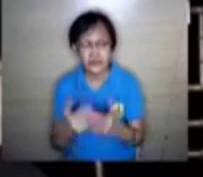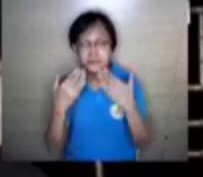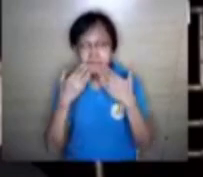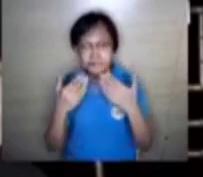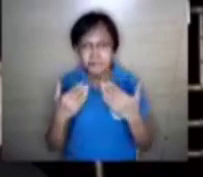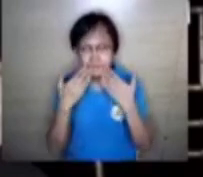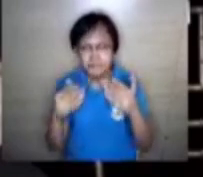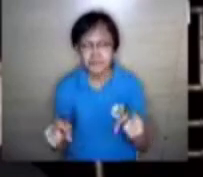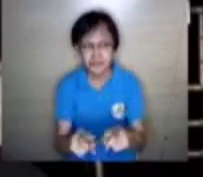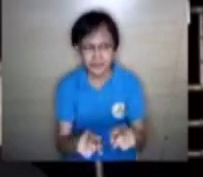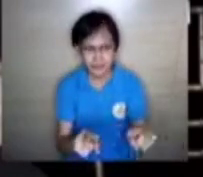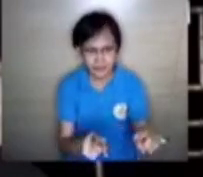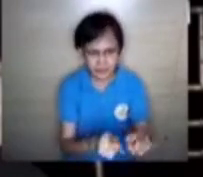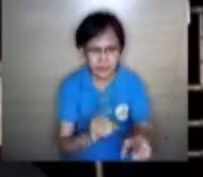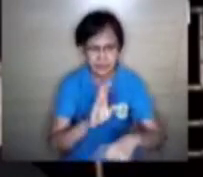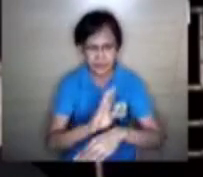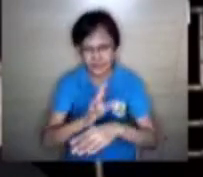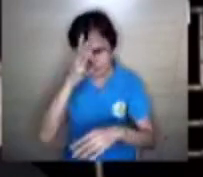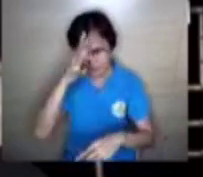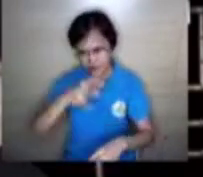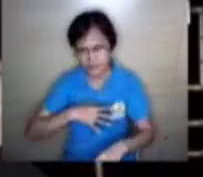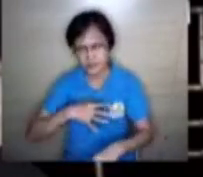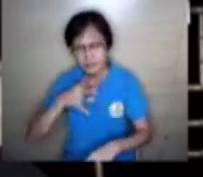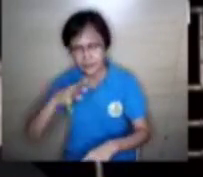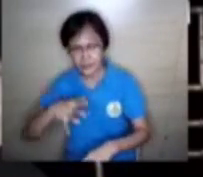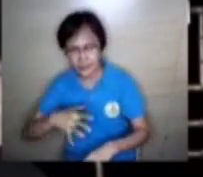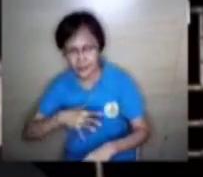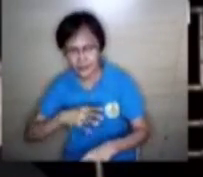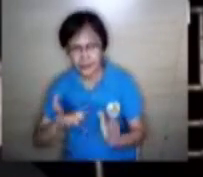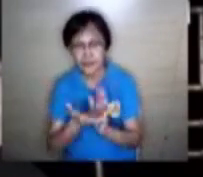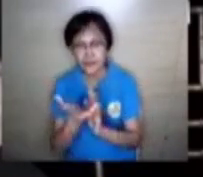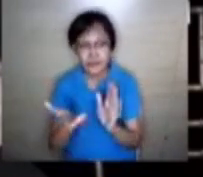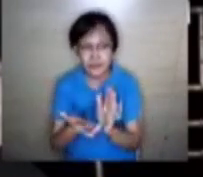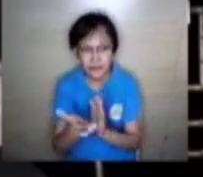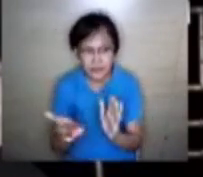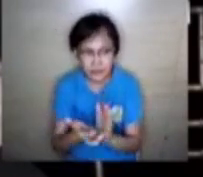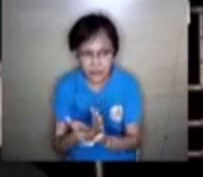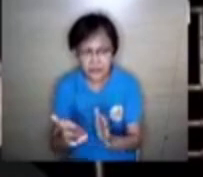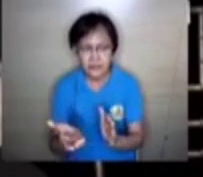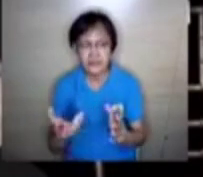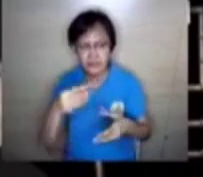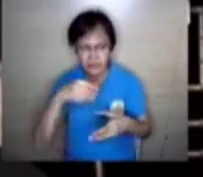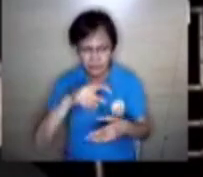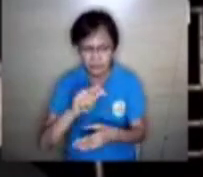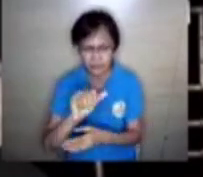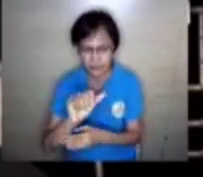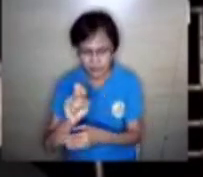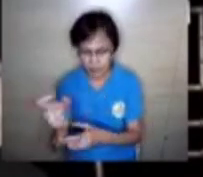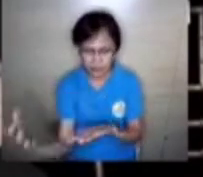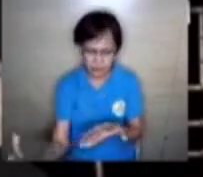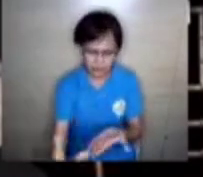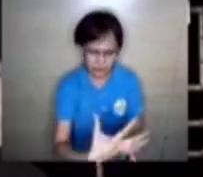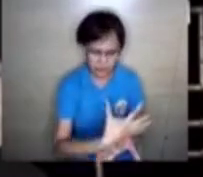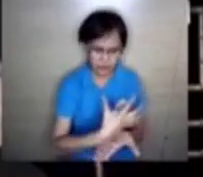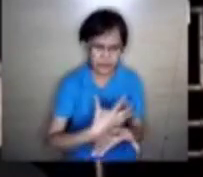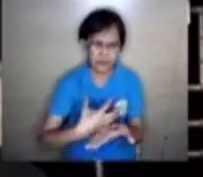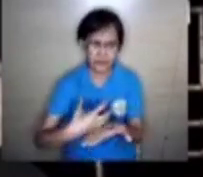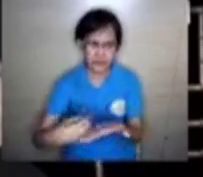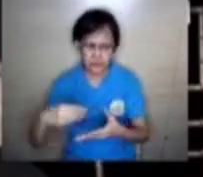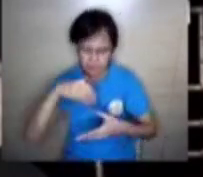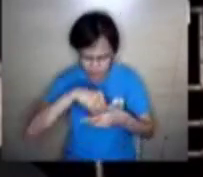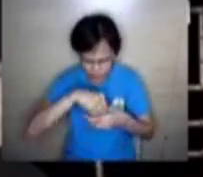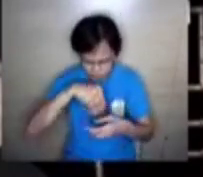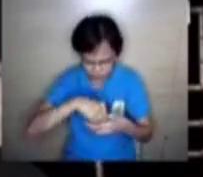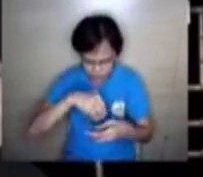nagpapasalamat sa mga negosyante ng Pasig. Yun po ang pinakamalaking revenue ng Pasig, halos kalahati, ay galing sa